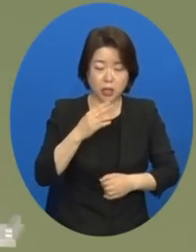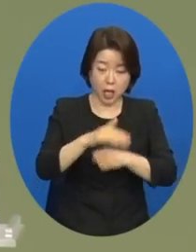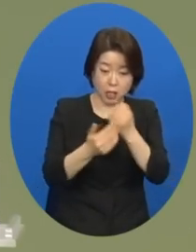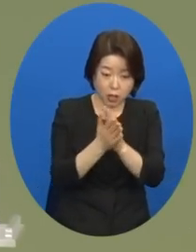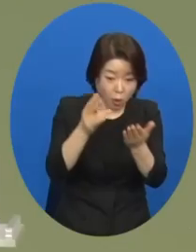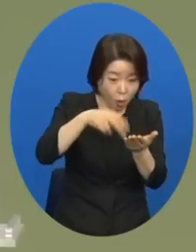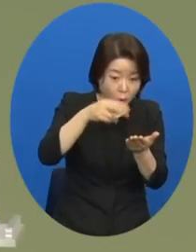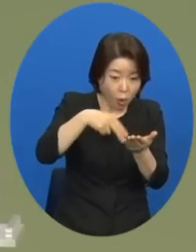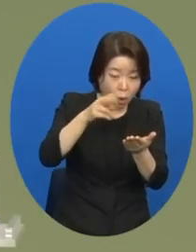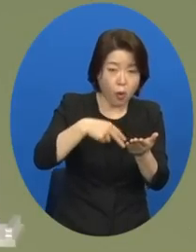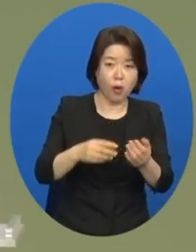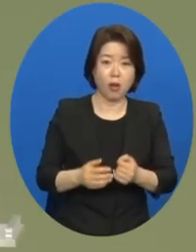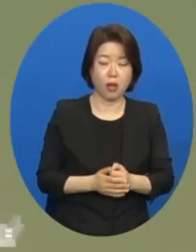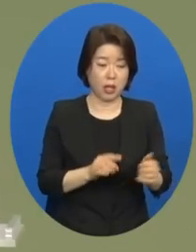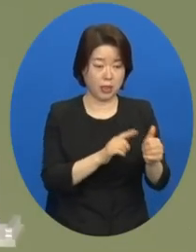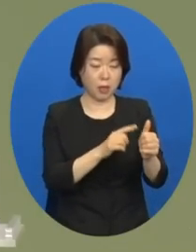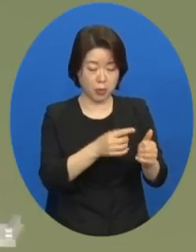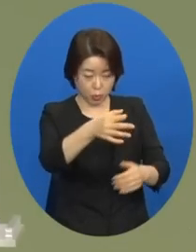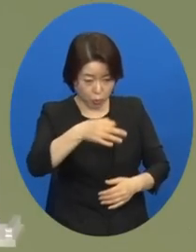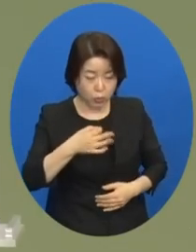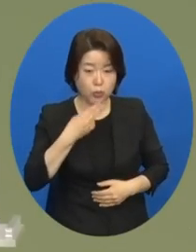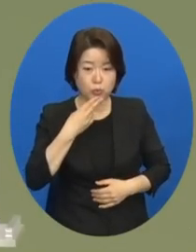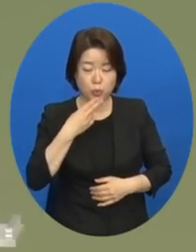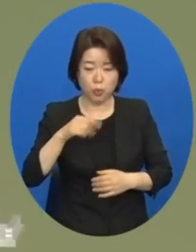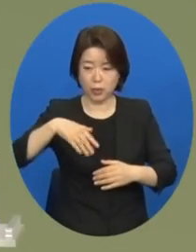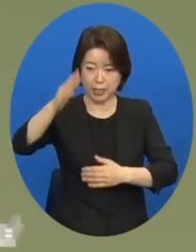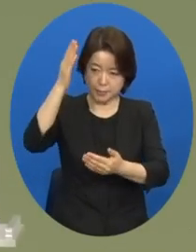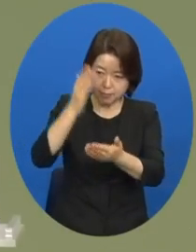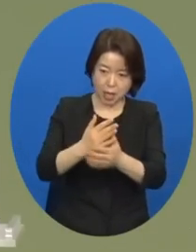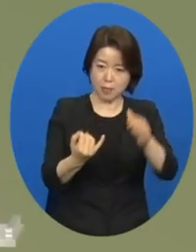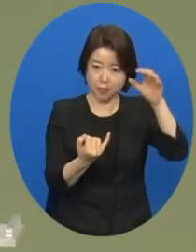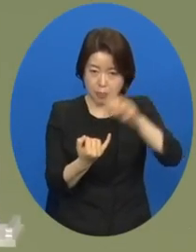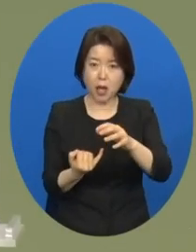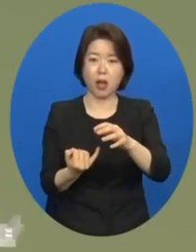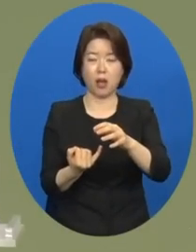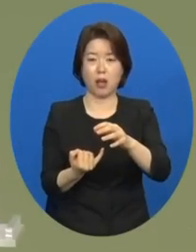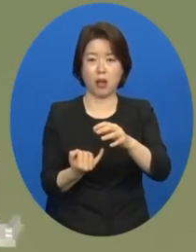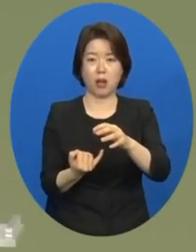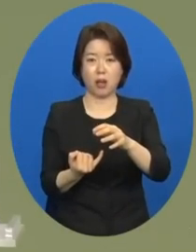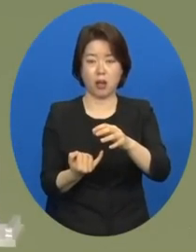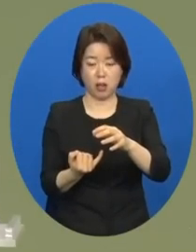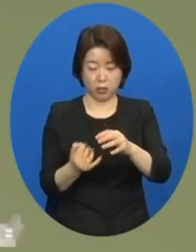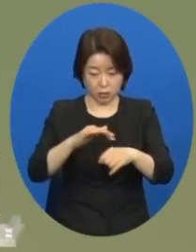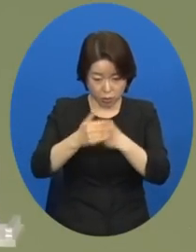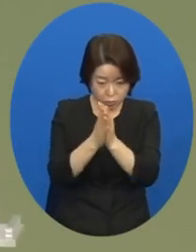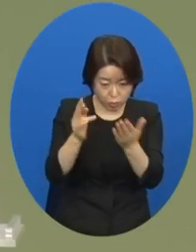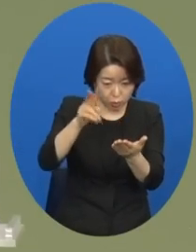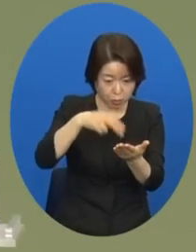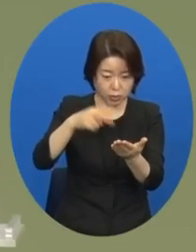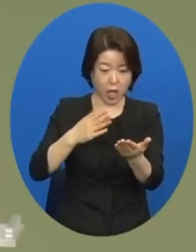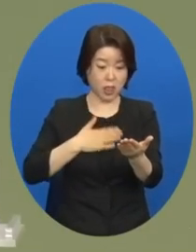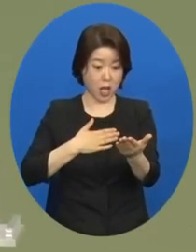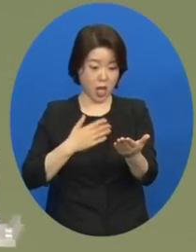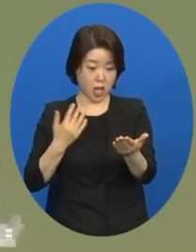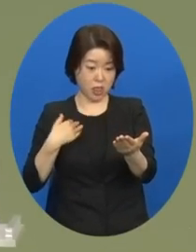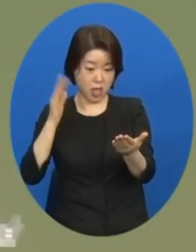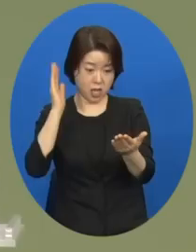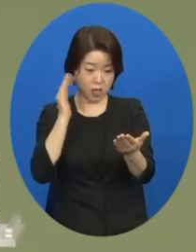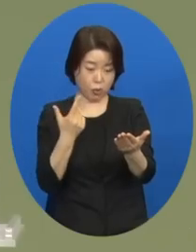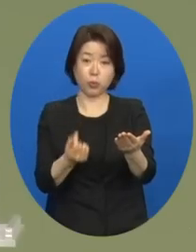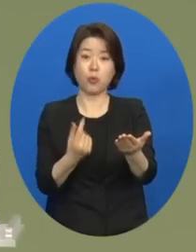남편 돈도 안 주고 못 나가게 하니까 그래서 보니까 다 내 얘기를 하고 있는 거예요 내